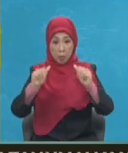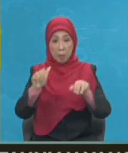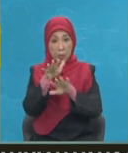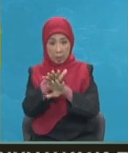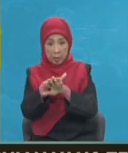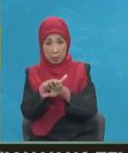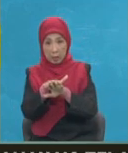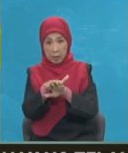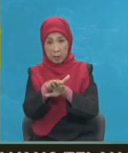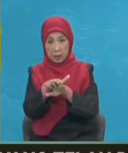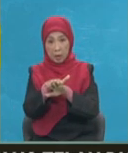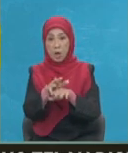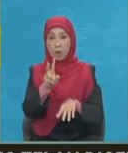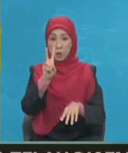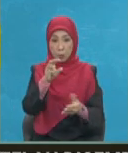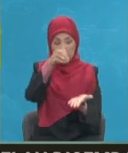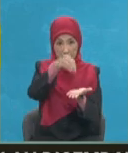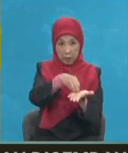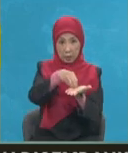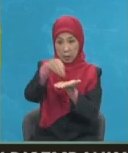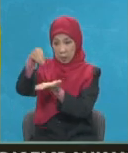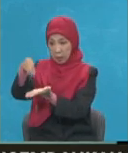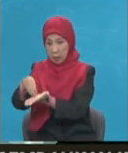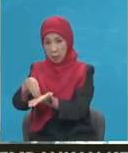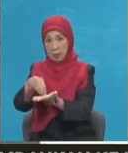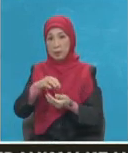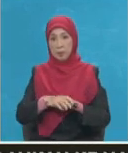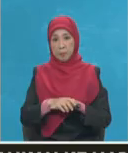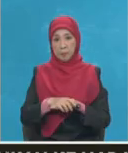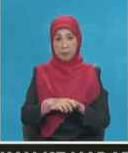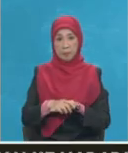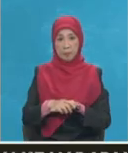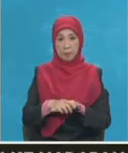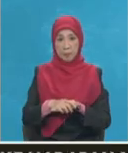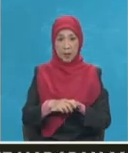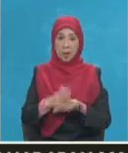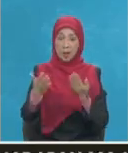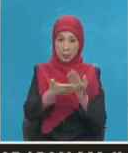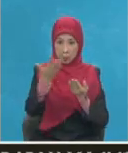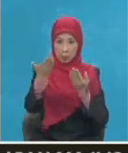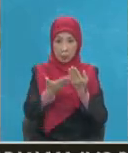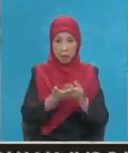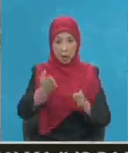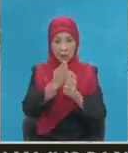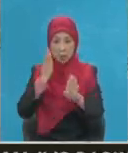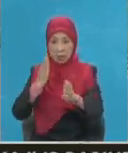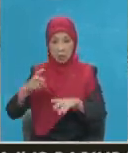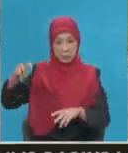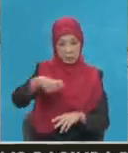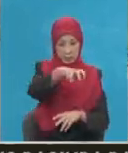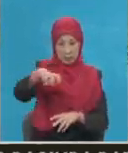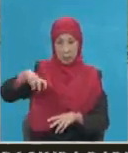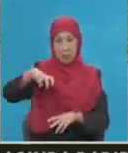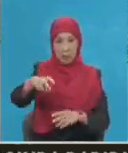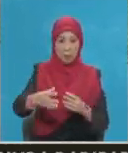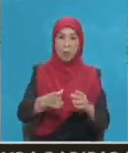ramai di dua lokasi yang berlainan. Dengan kemudahan perkhidmatan bas ulang alik, tentunya